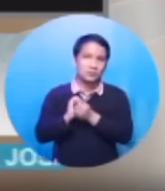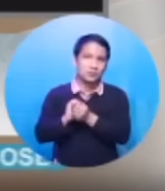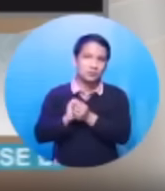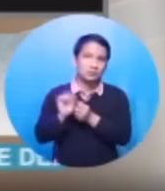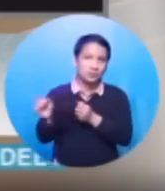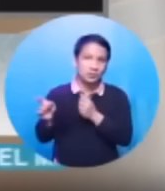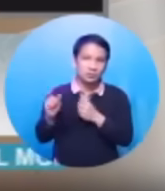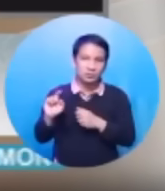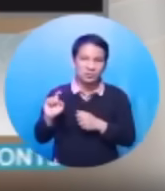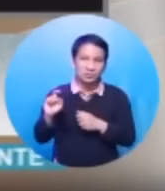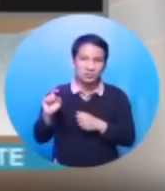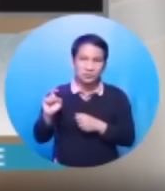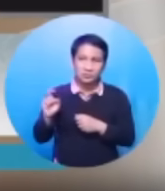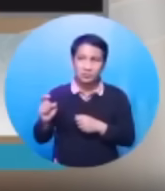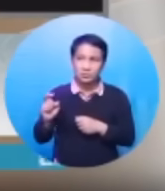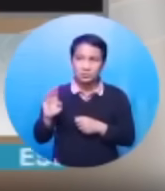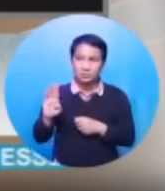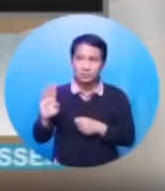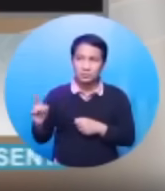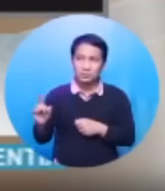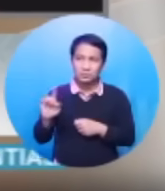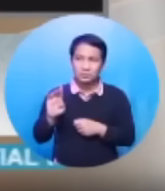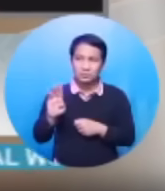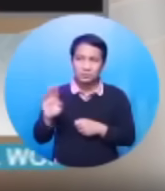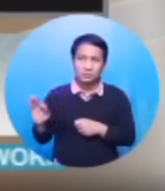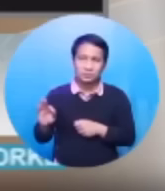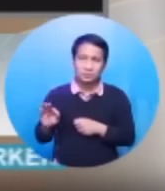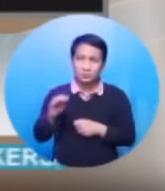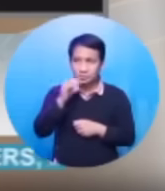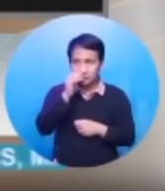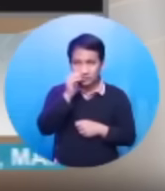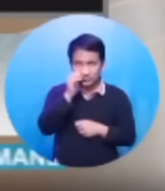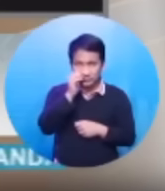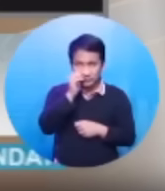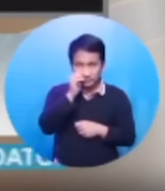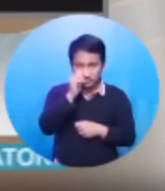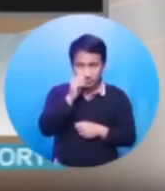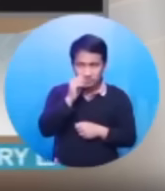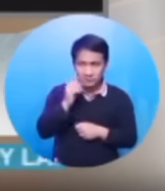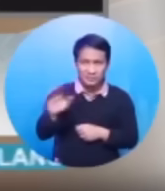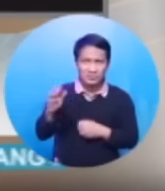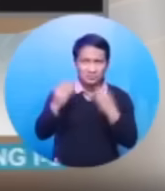kami. Oh! Teka muna, parang nahilo ako doon.